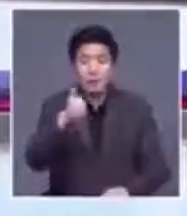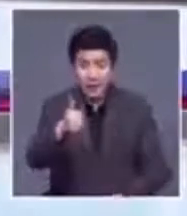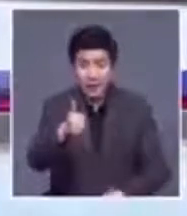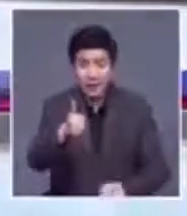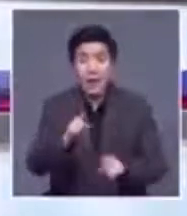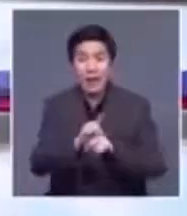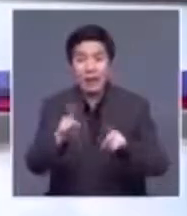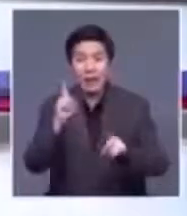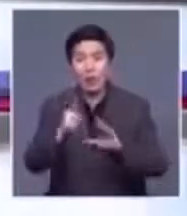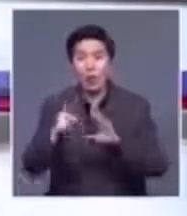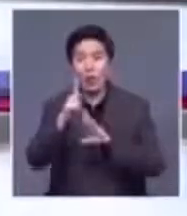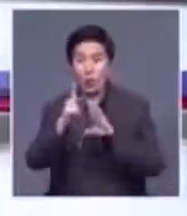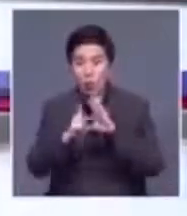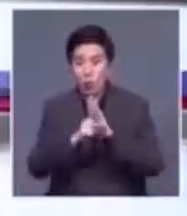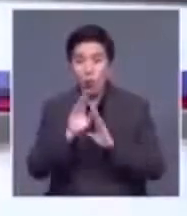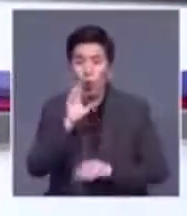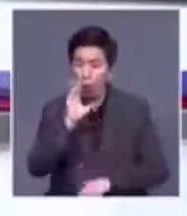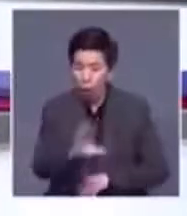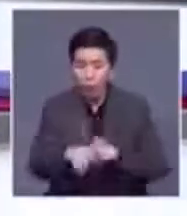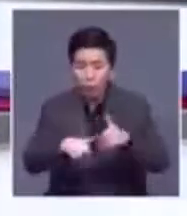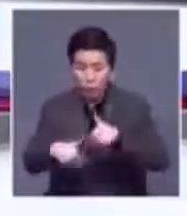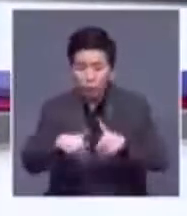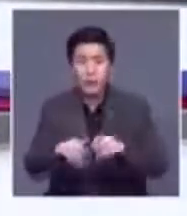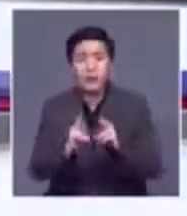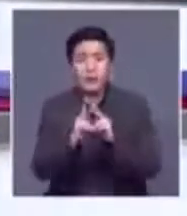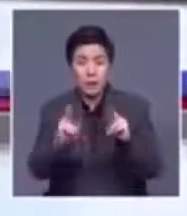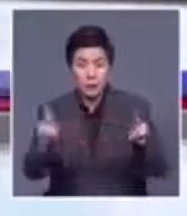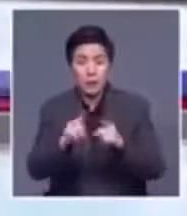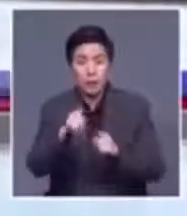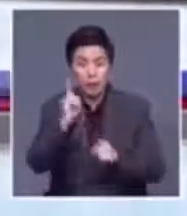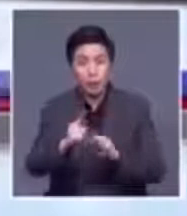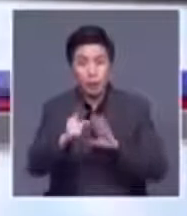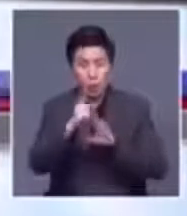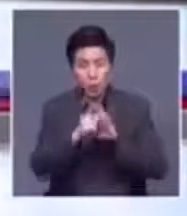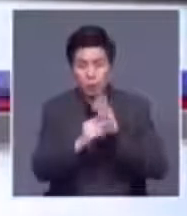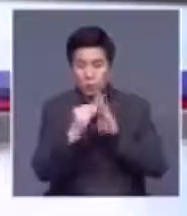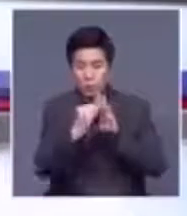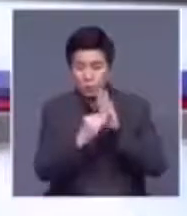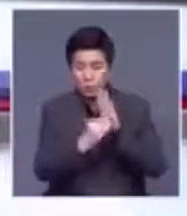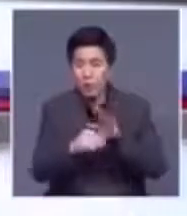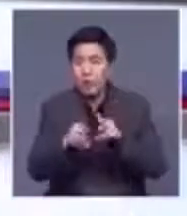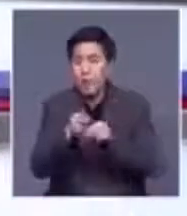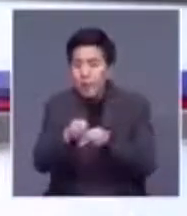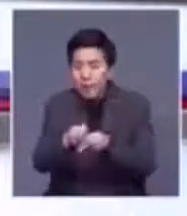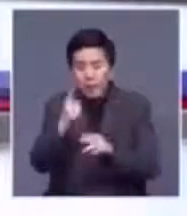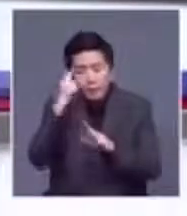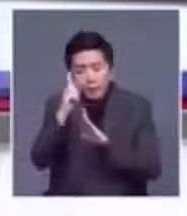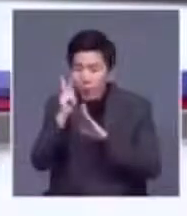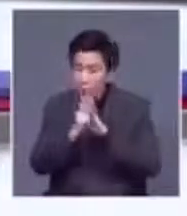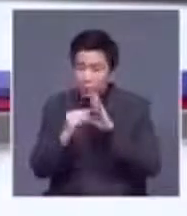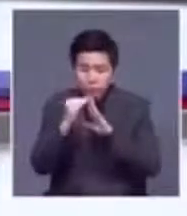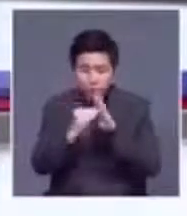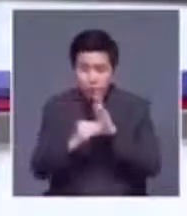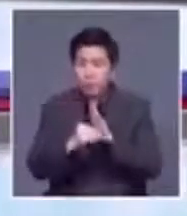ได้ต้องมีกติกาของชุมชนก็คณะกรรมการจัดการป่าชุมชนก็ต้องออกระเบียบร่วมกันโดยพี่น้องประชาชนเองนะครับเขาก็จะ